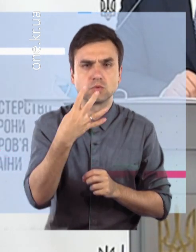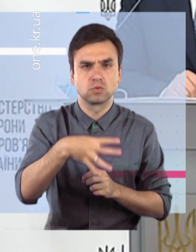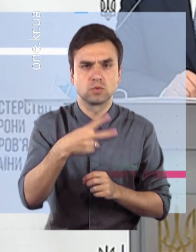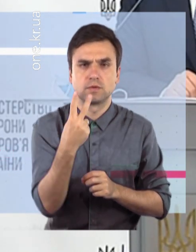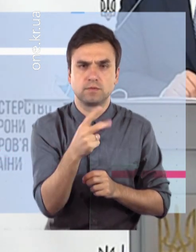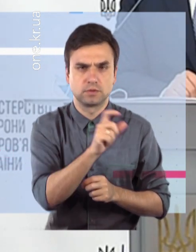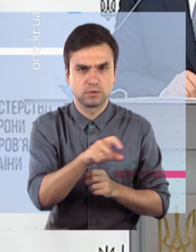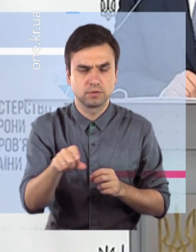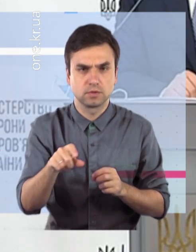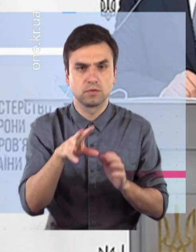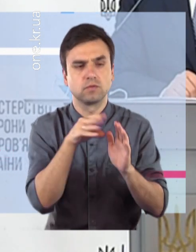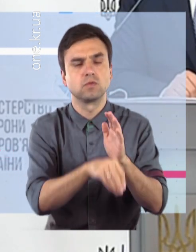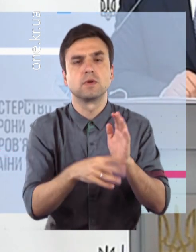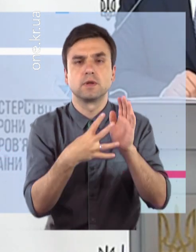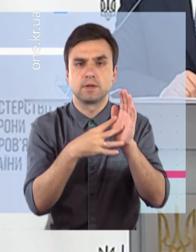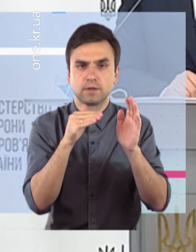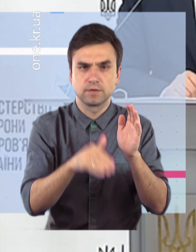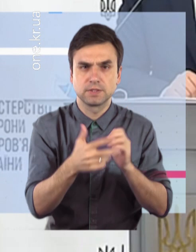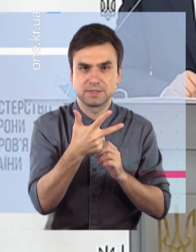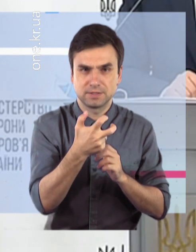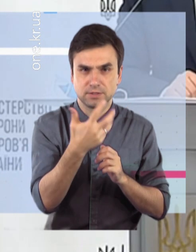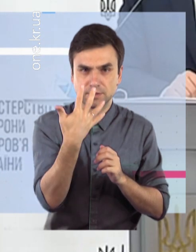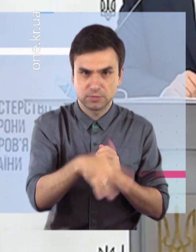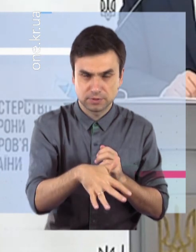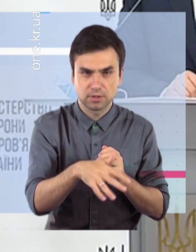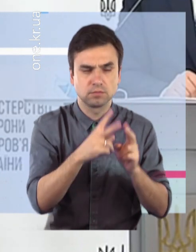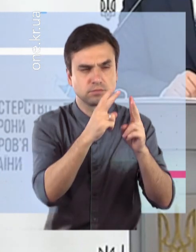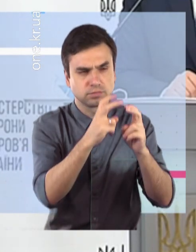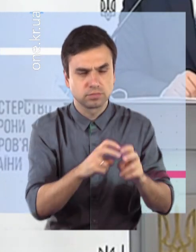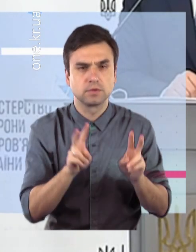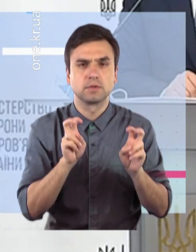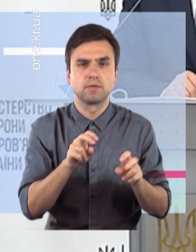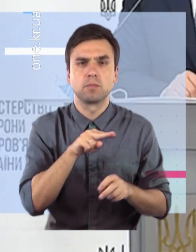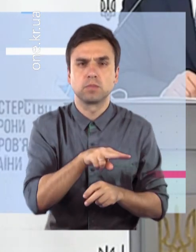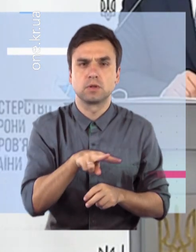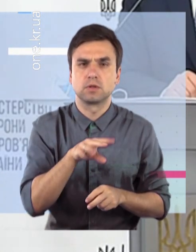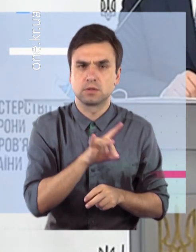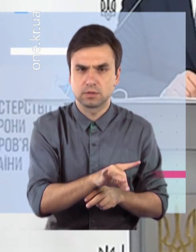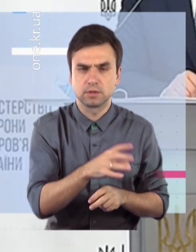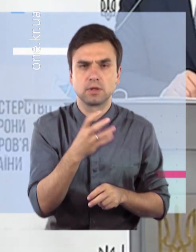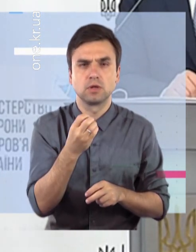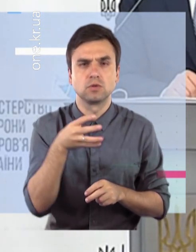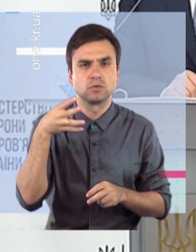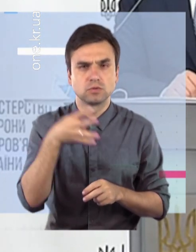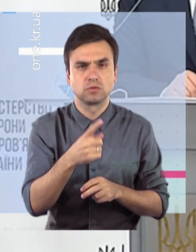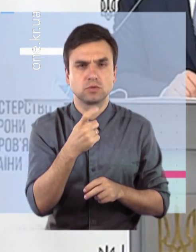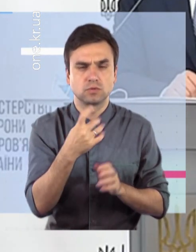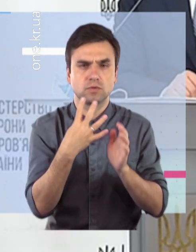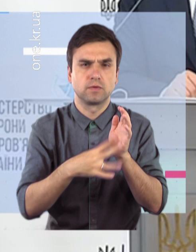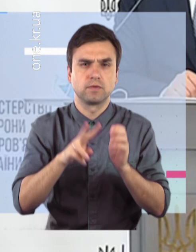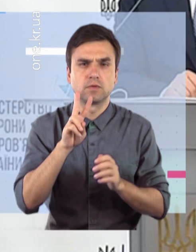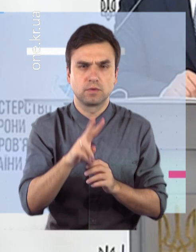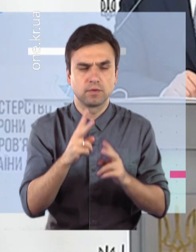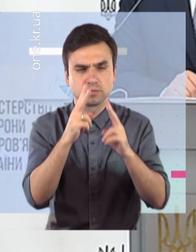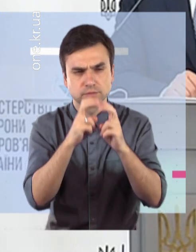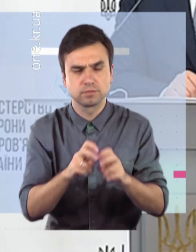13542 тестування. Із них 9350 досліджень методом ПЛР, а також